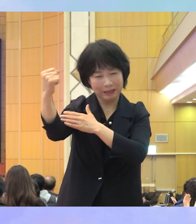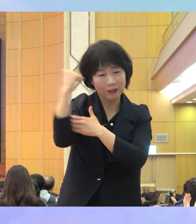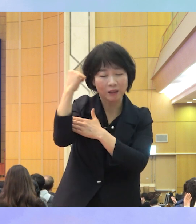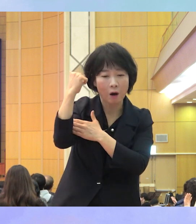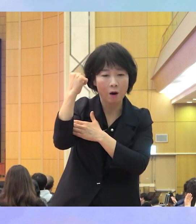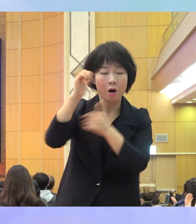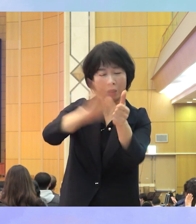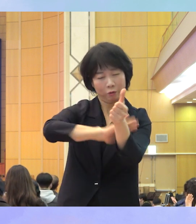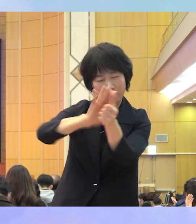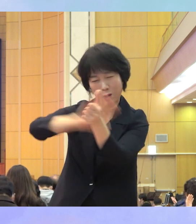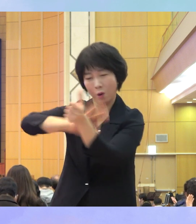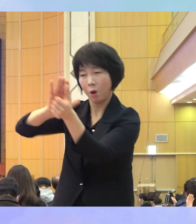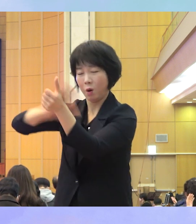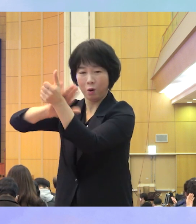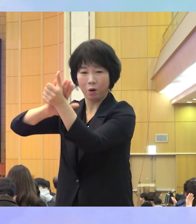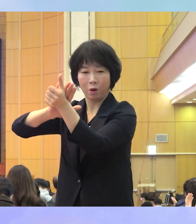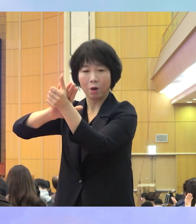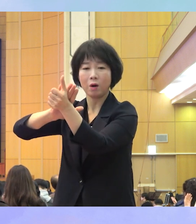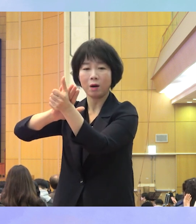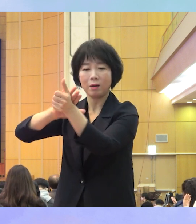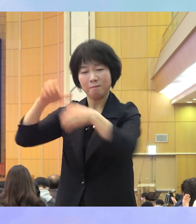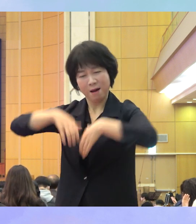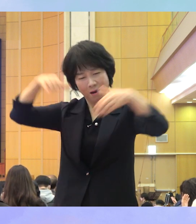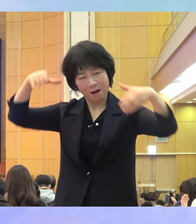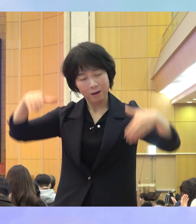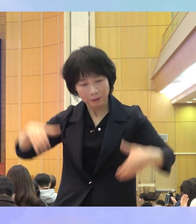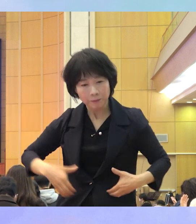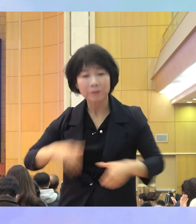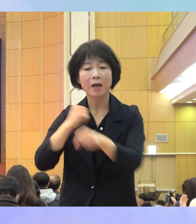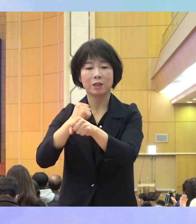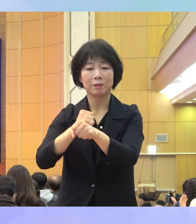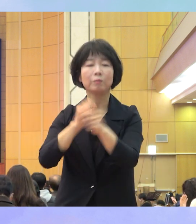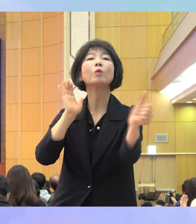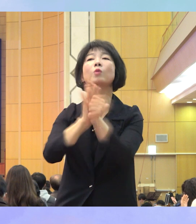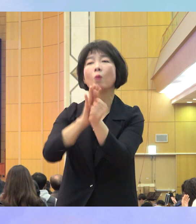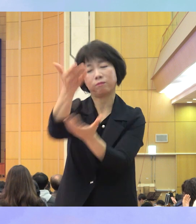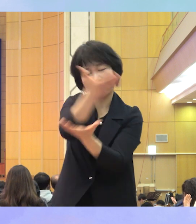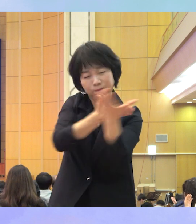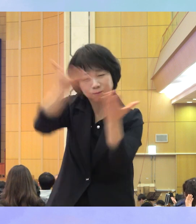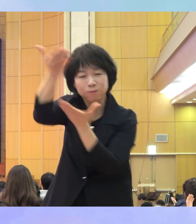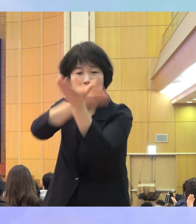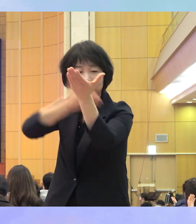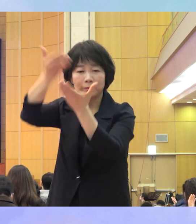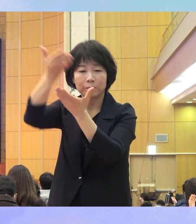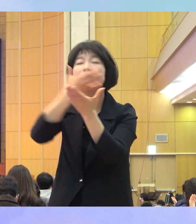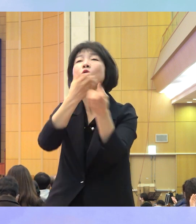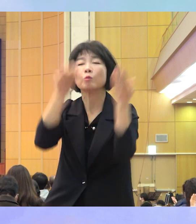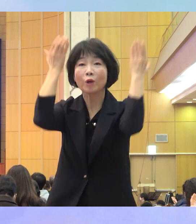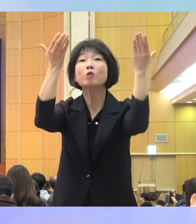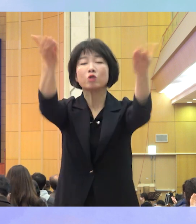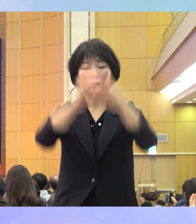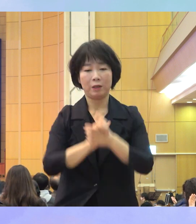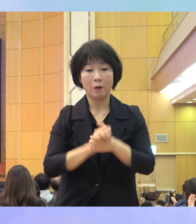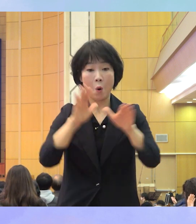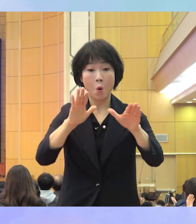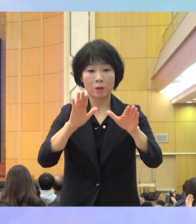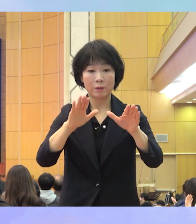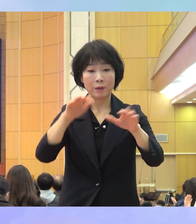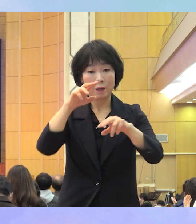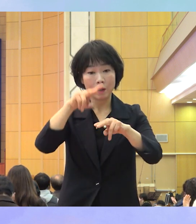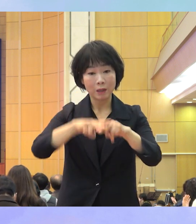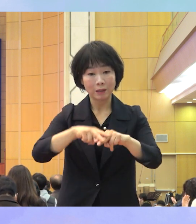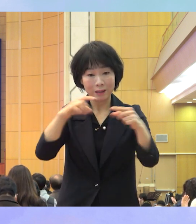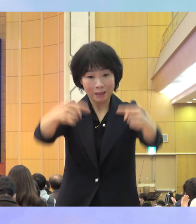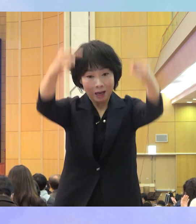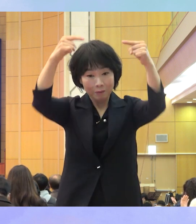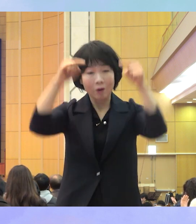능력과 위로하심과 자비하심과 긍휼하심과 교통하심과 축복하심이 오늘 이 자리에